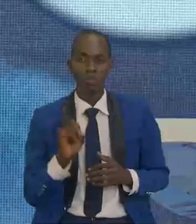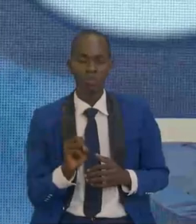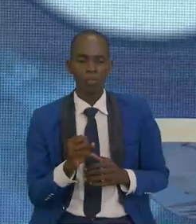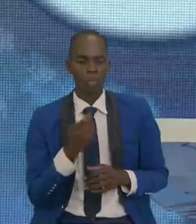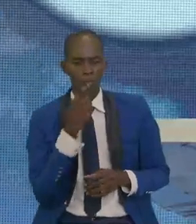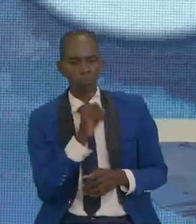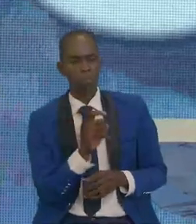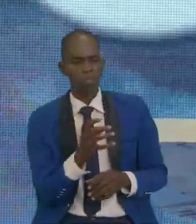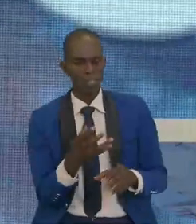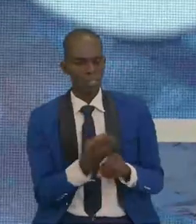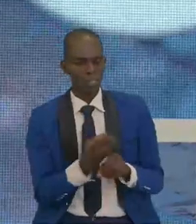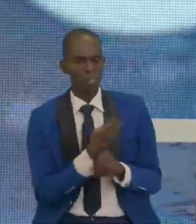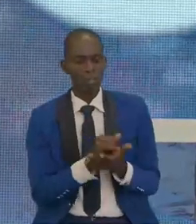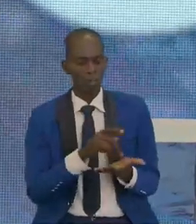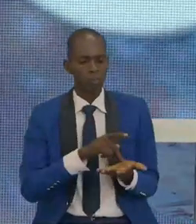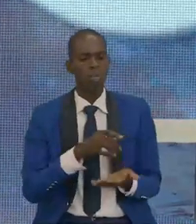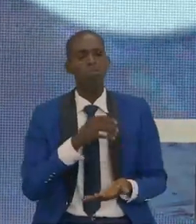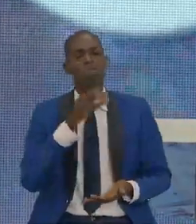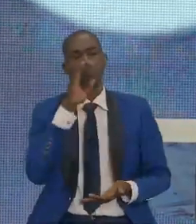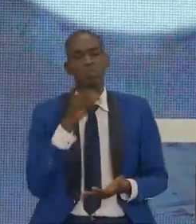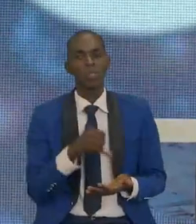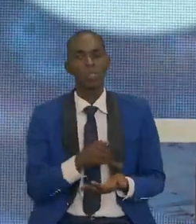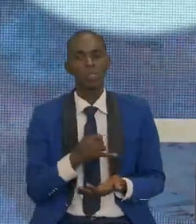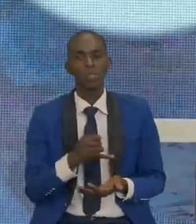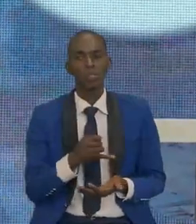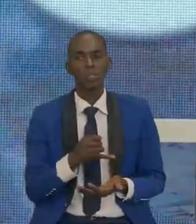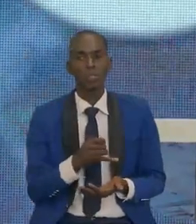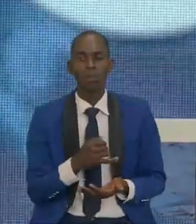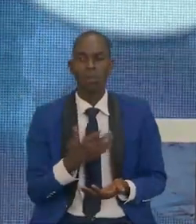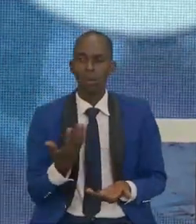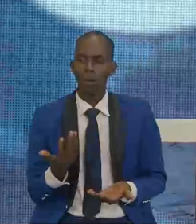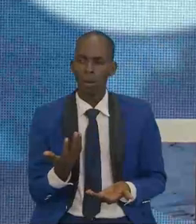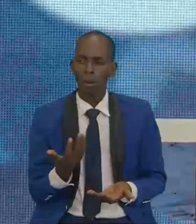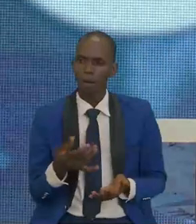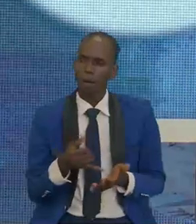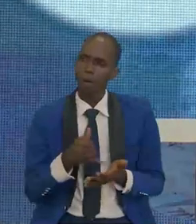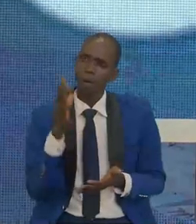tu crains tes inférieurs, tes petits, et que bois ce poison-là.